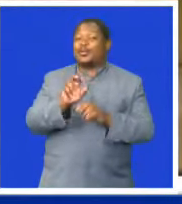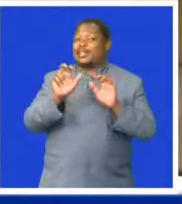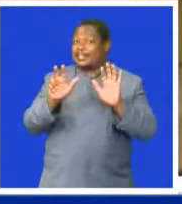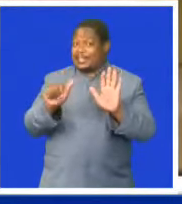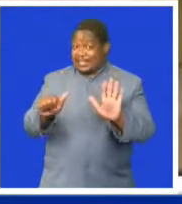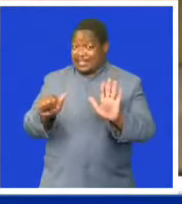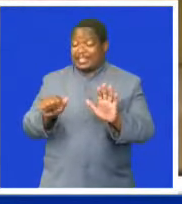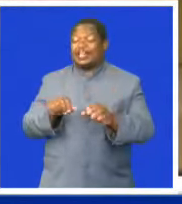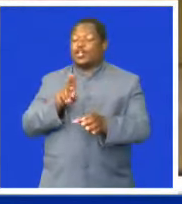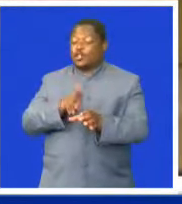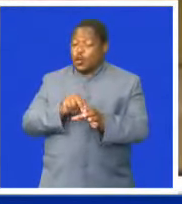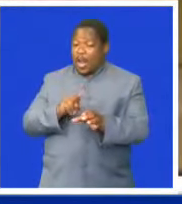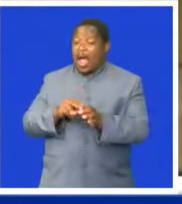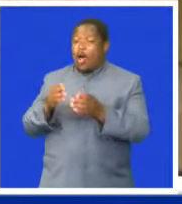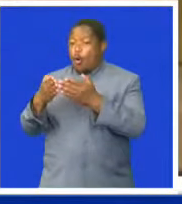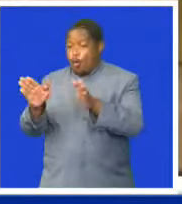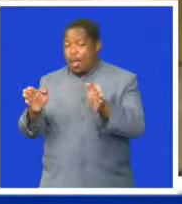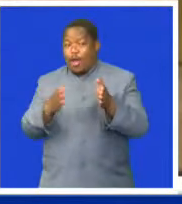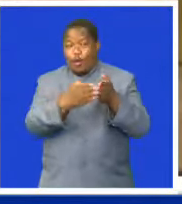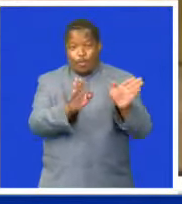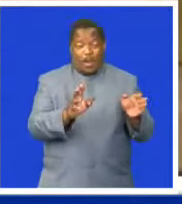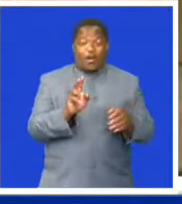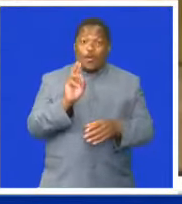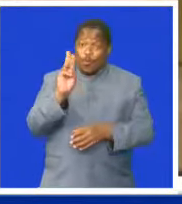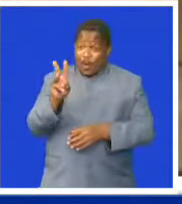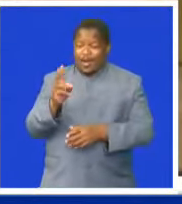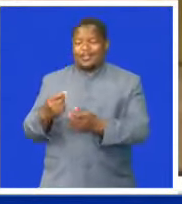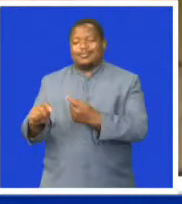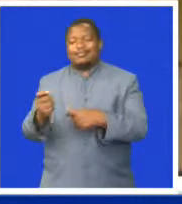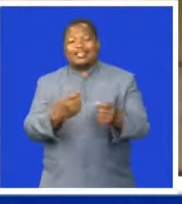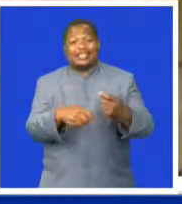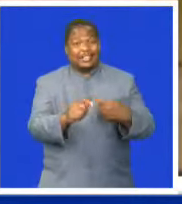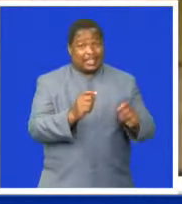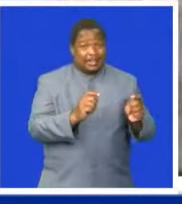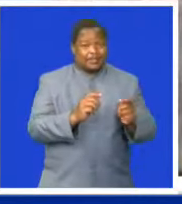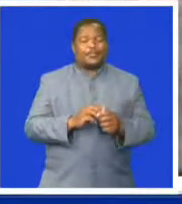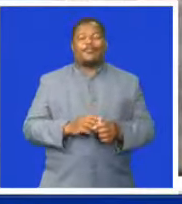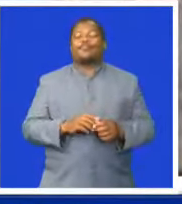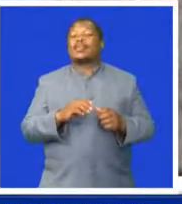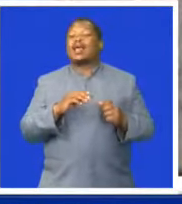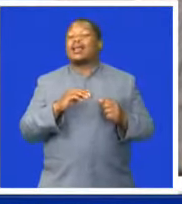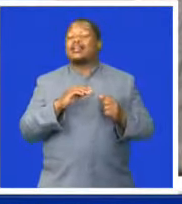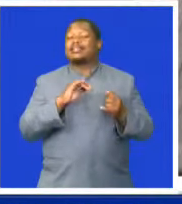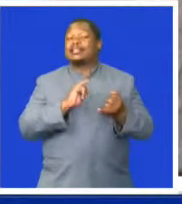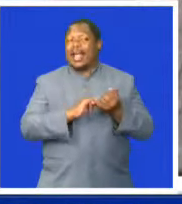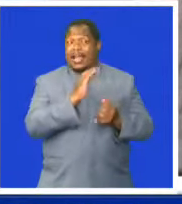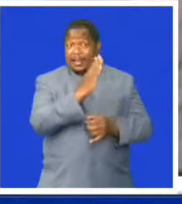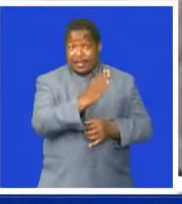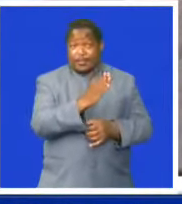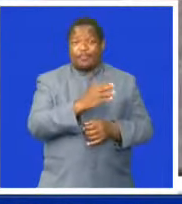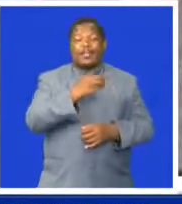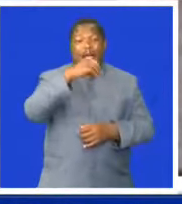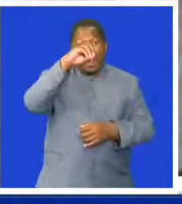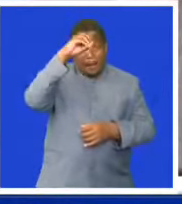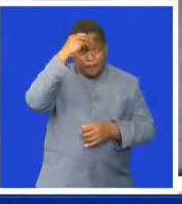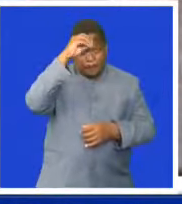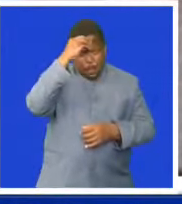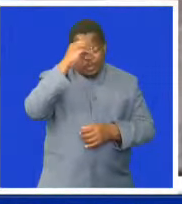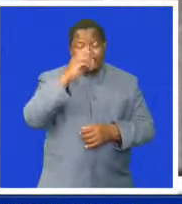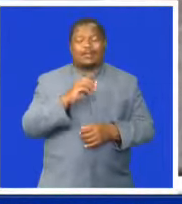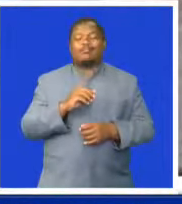naletinye tinhlangothi ahlangene nabo somabhizinisi basesteki kutobuketa imigomo lebekwe nguhulumende lekumele